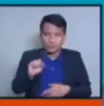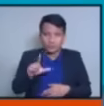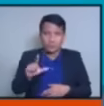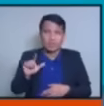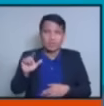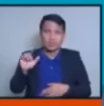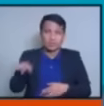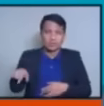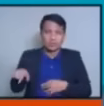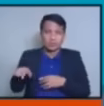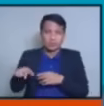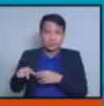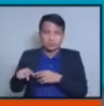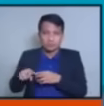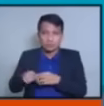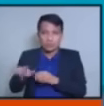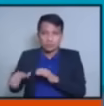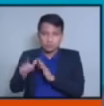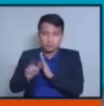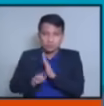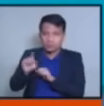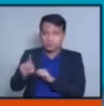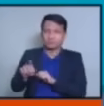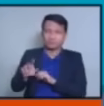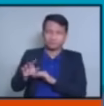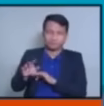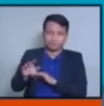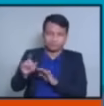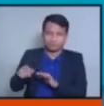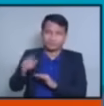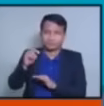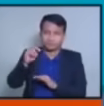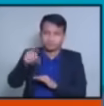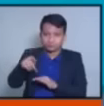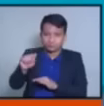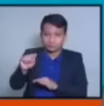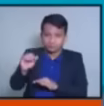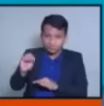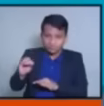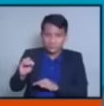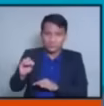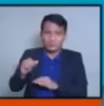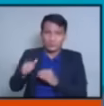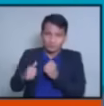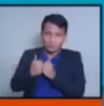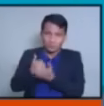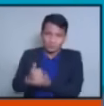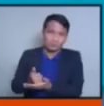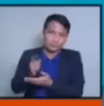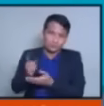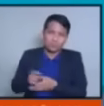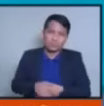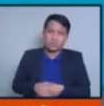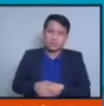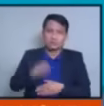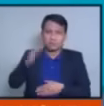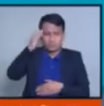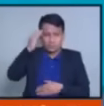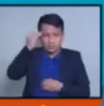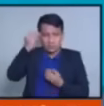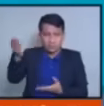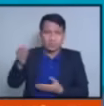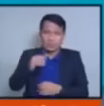abogado ninyo. Opo, opo. At nandiyan pa rin po yung public attorney's office to back you up. Diba, sir? Para malaman